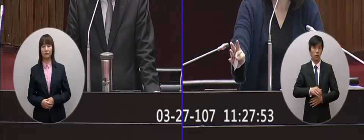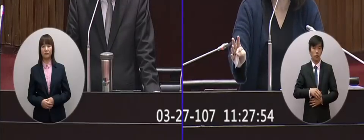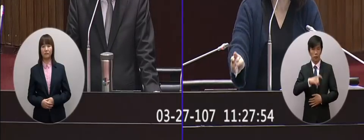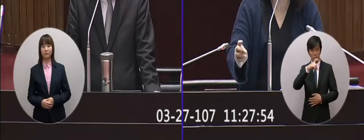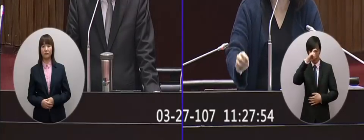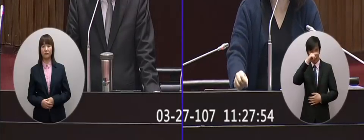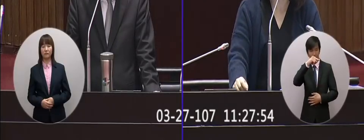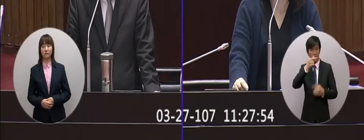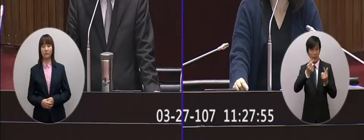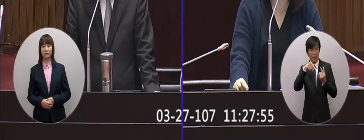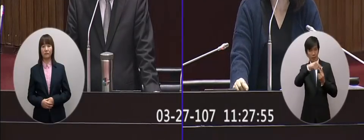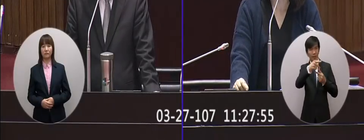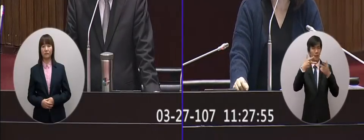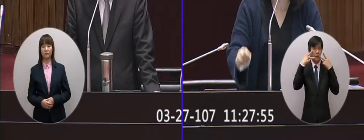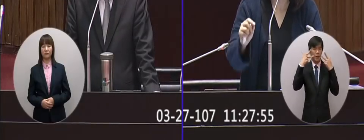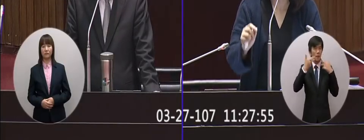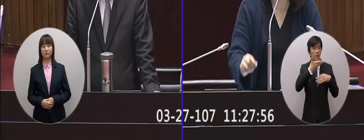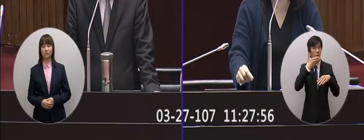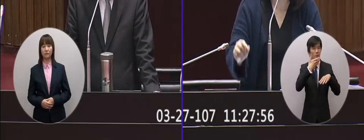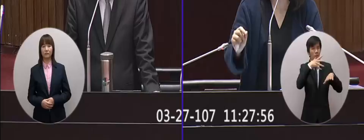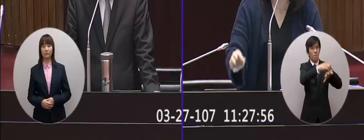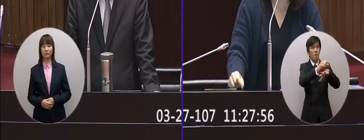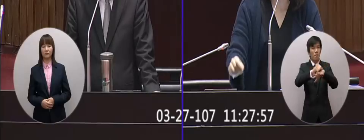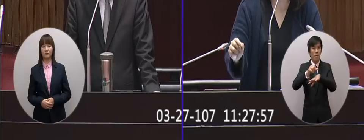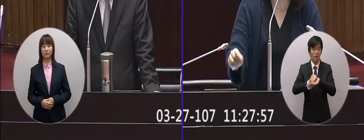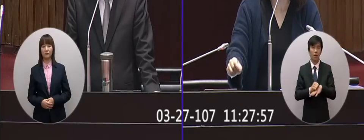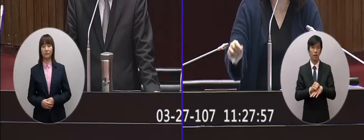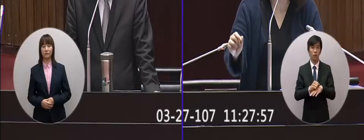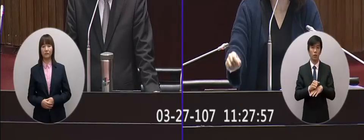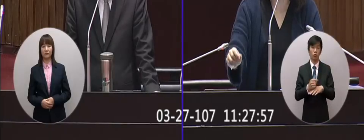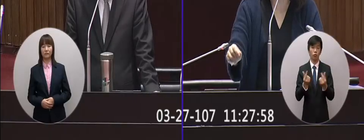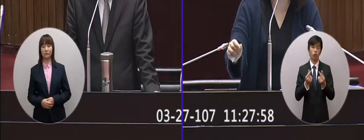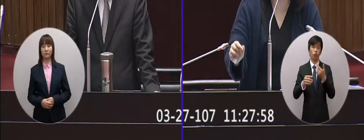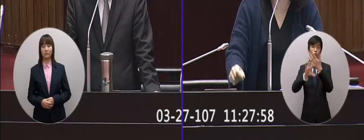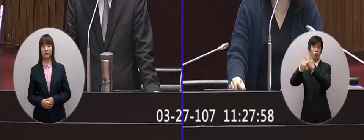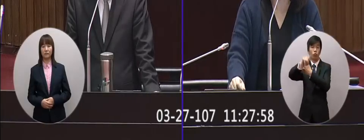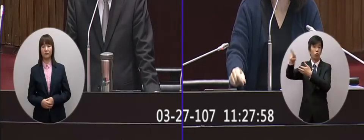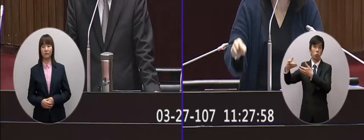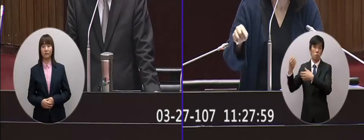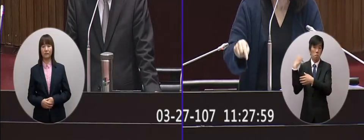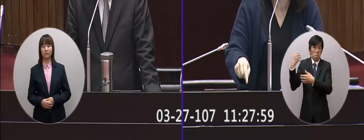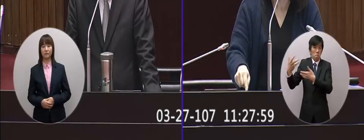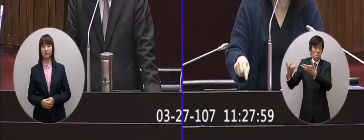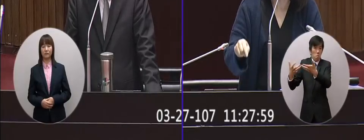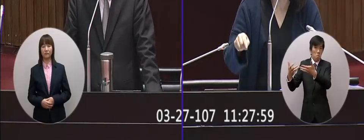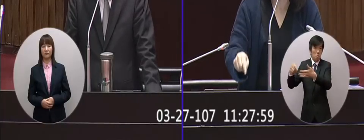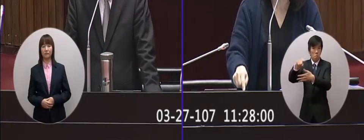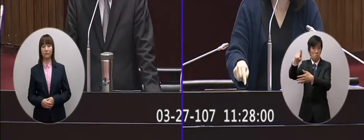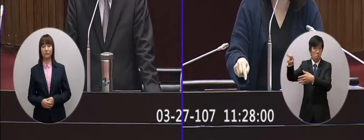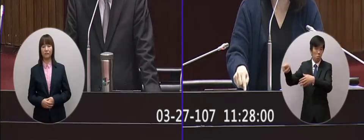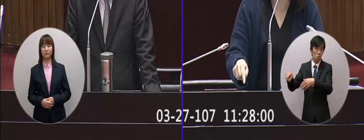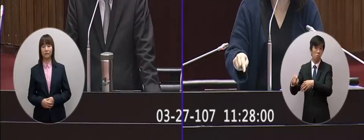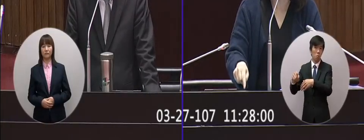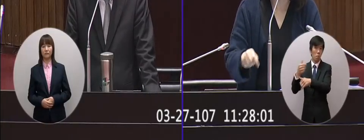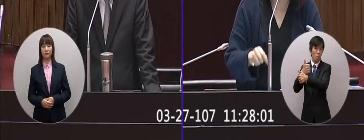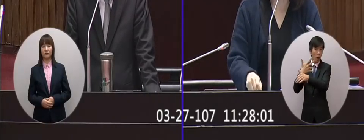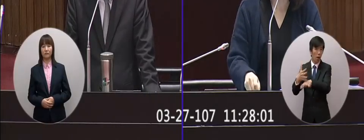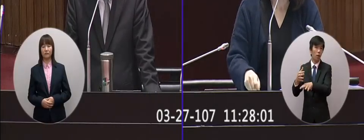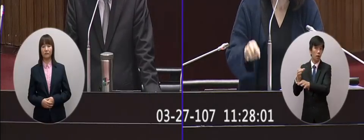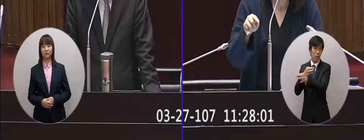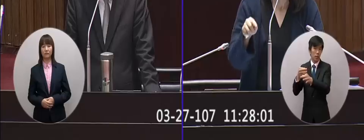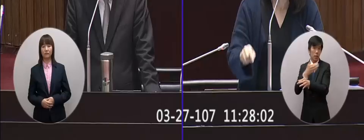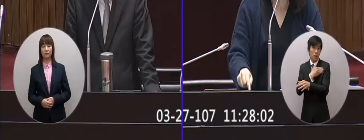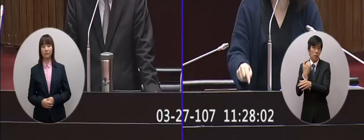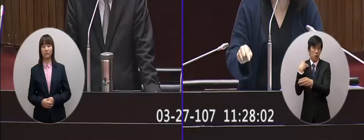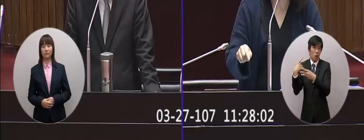去掠夺原住民的资源的时候，我们最喜欢参考的美澳纽加这些先进国家，他们人家的经济能源